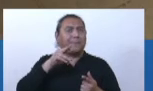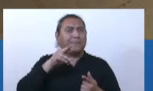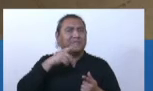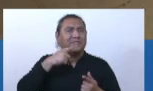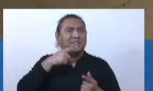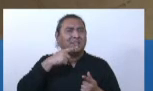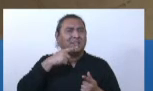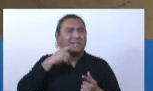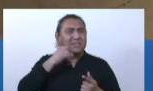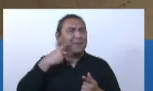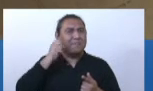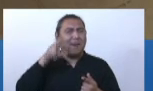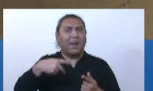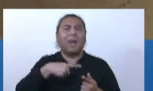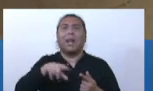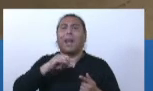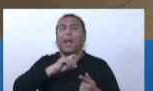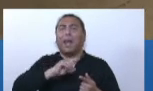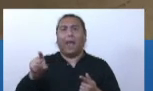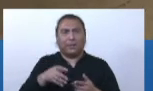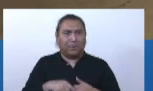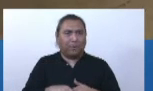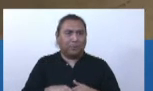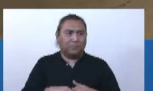Zimmerman, negativo.